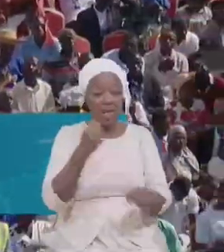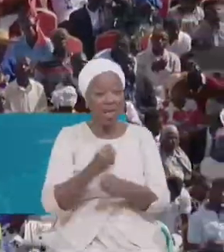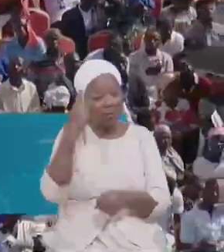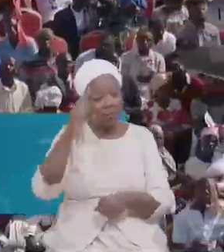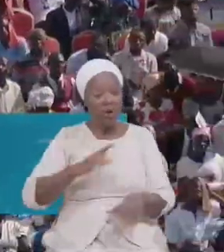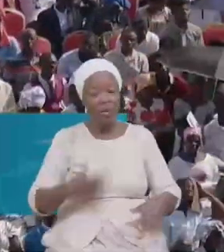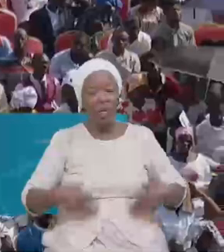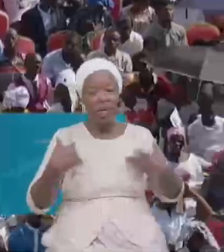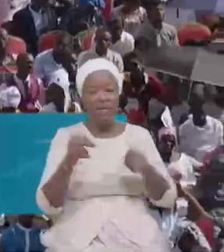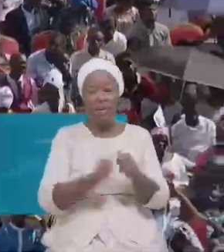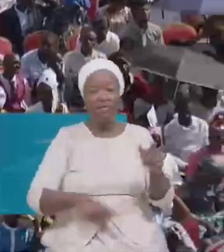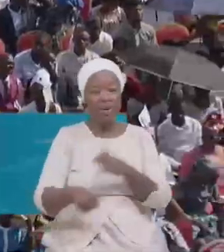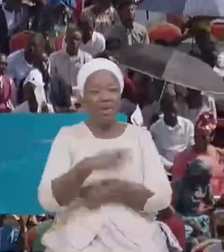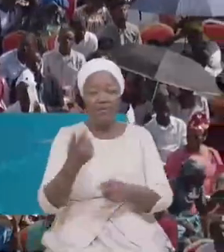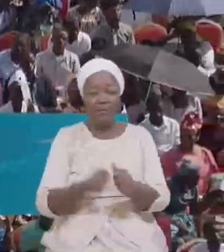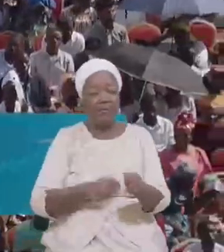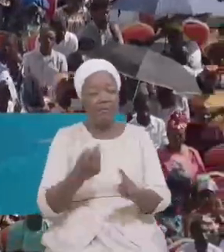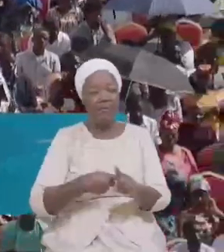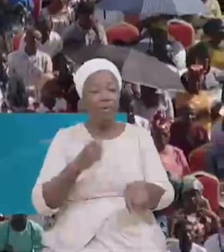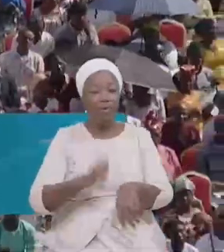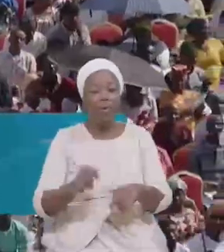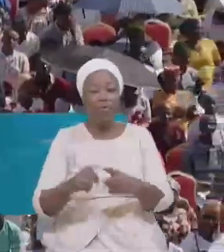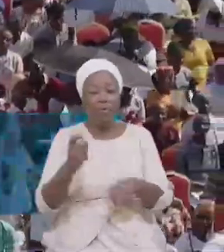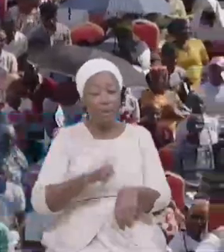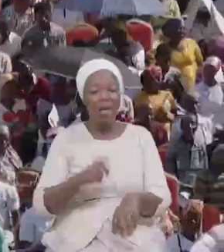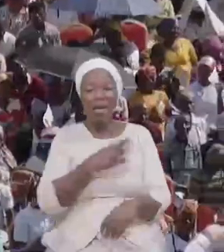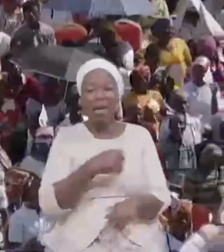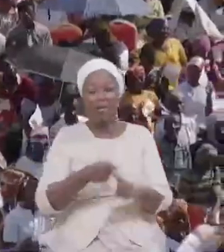jour en jour, de temps en temps, de mois en mois,